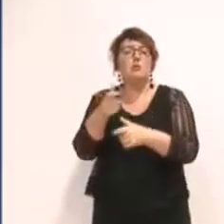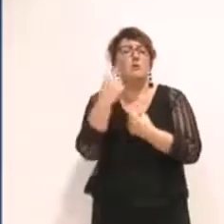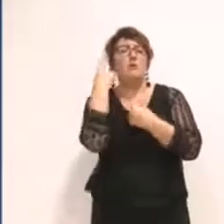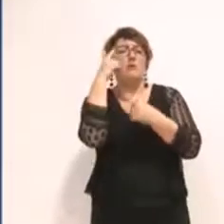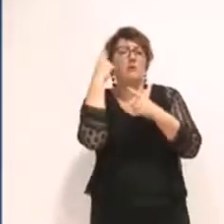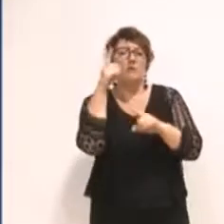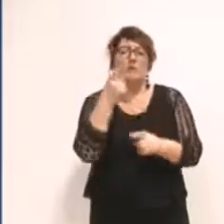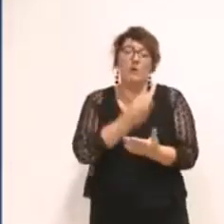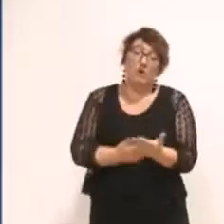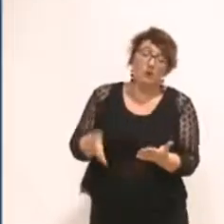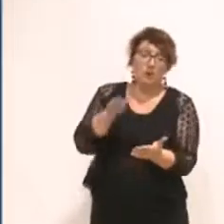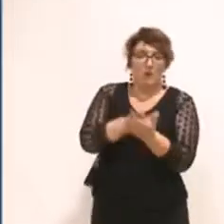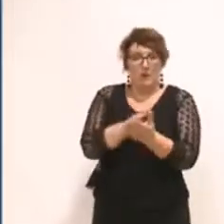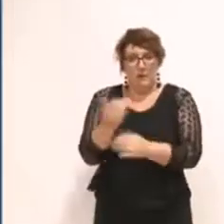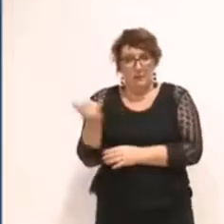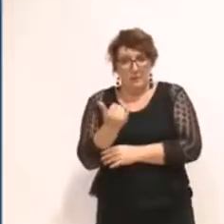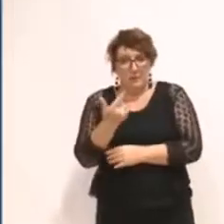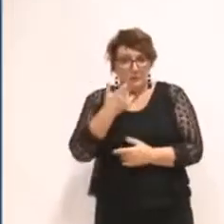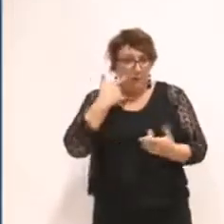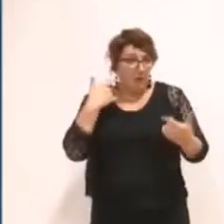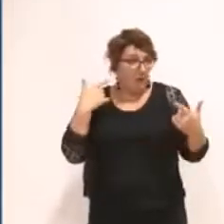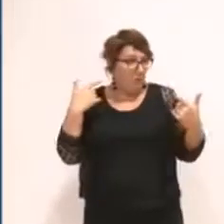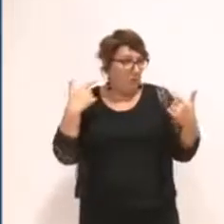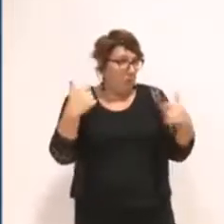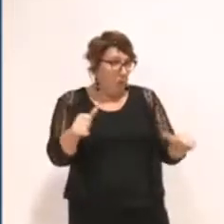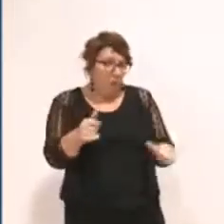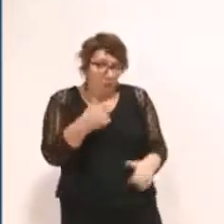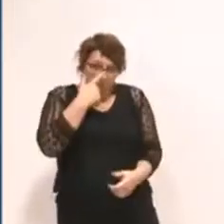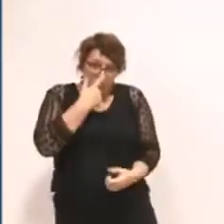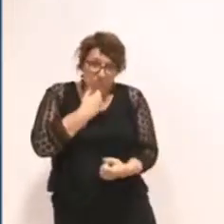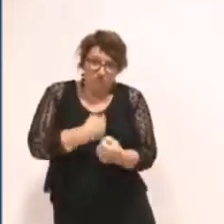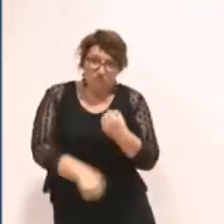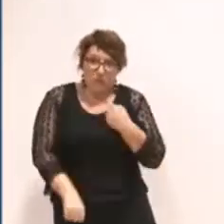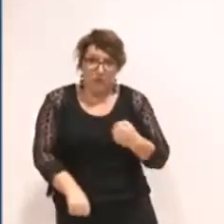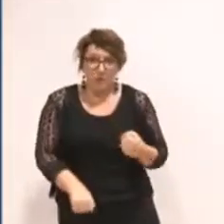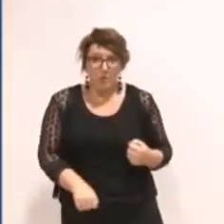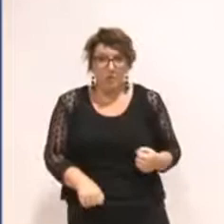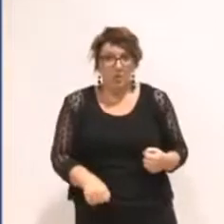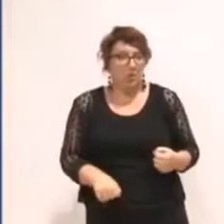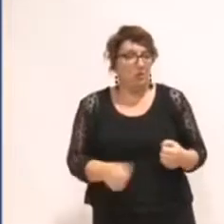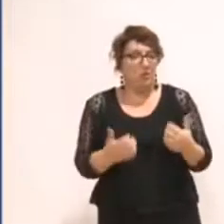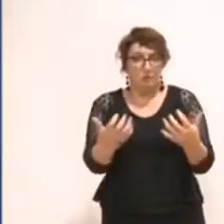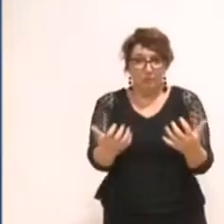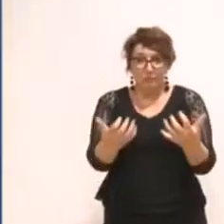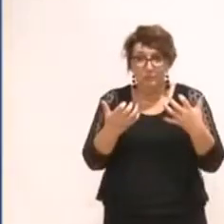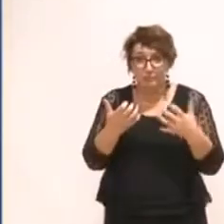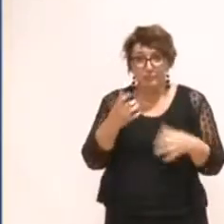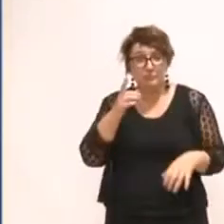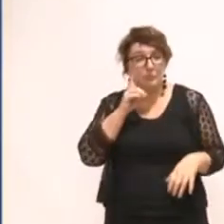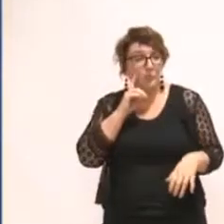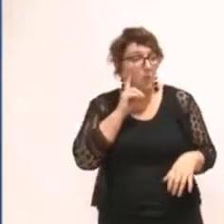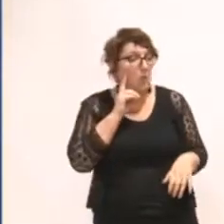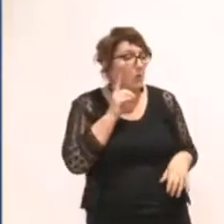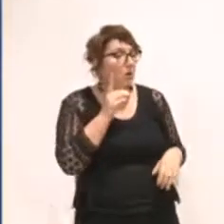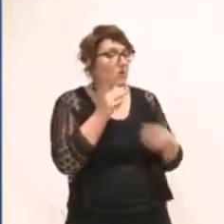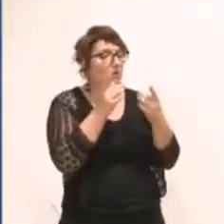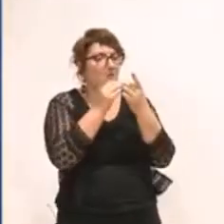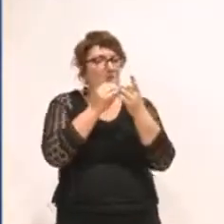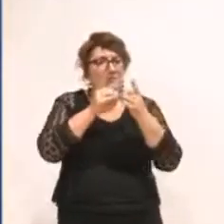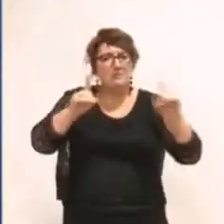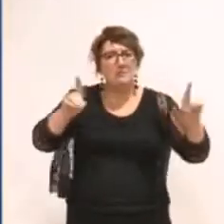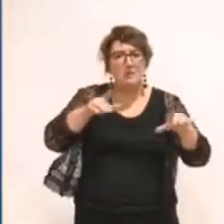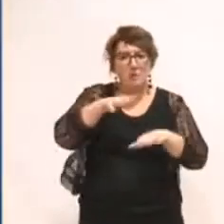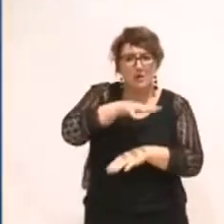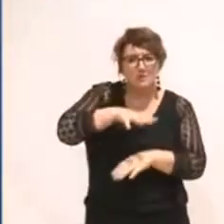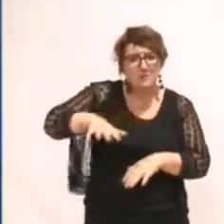c'est d'une évidence qui crève aux yeux et qui nous gêne, parce qu'il y avait une proposition de démocratie locale qui